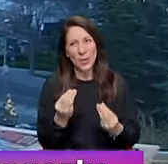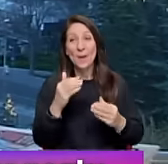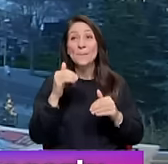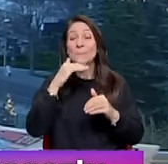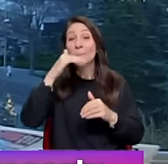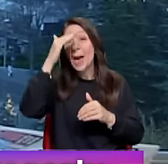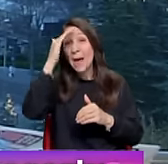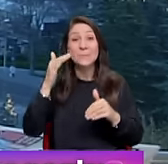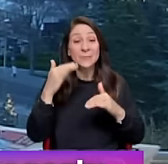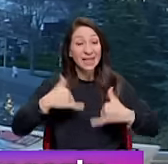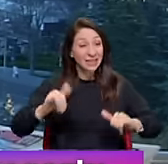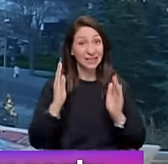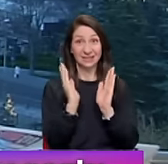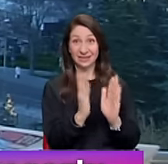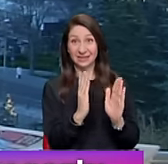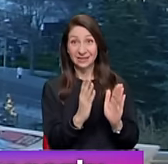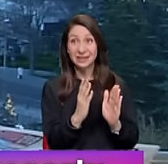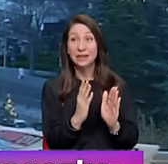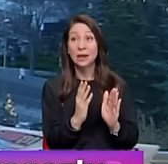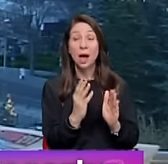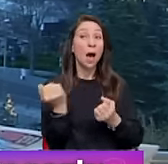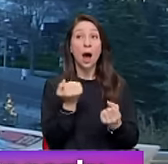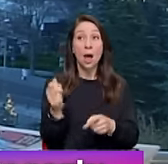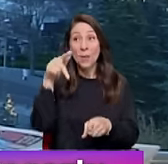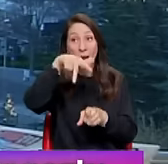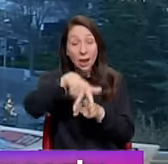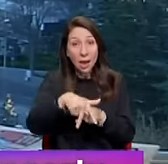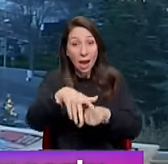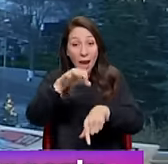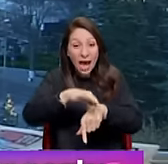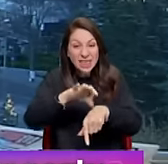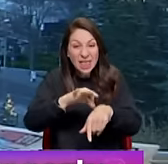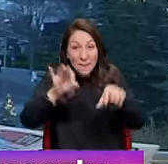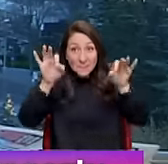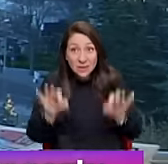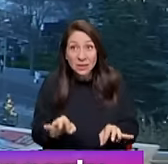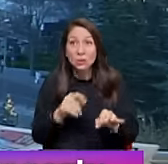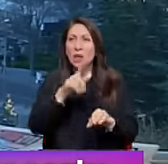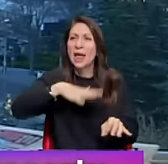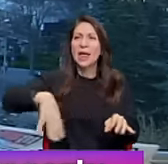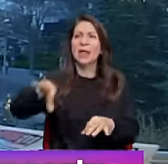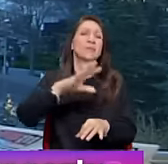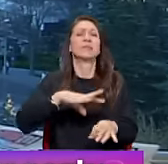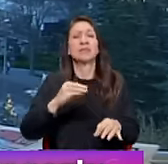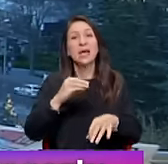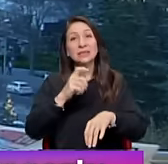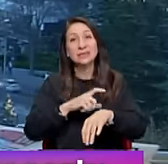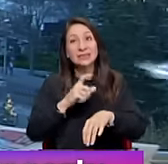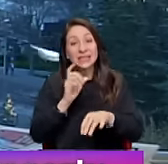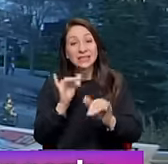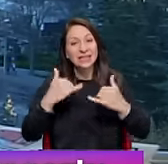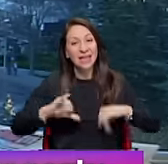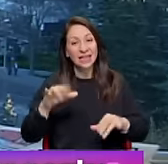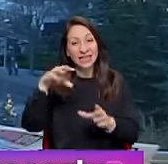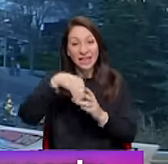Bayram tatiline çıkacaksınız. Arabaya bindiğiniz andan itibaren bunların hepsinin de tatile dahil